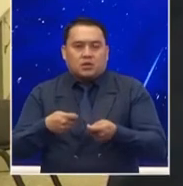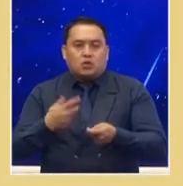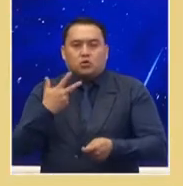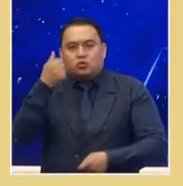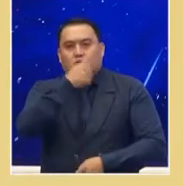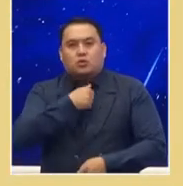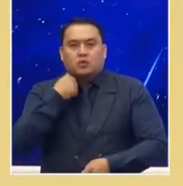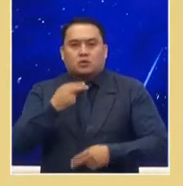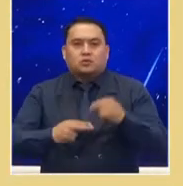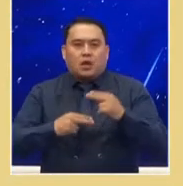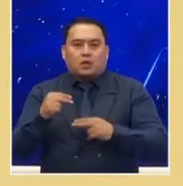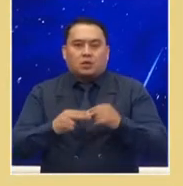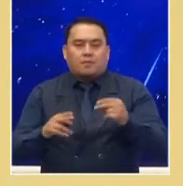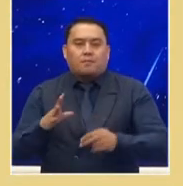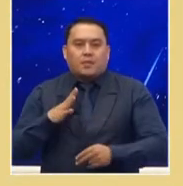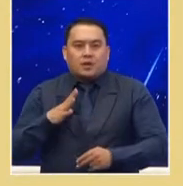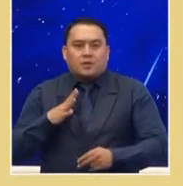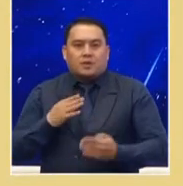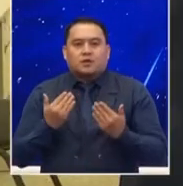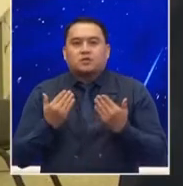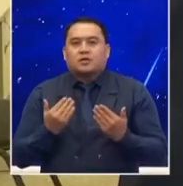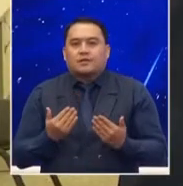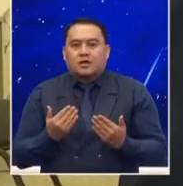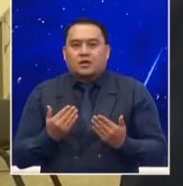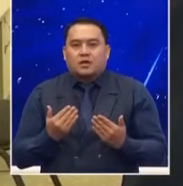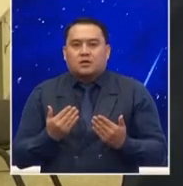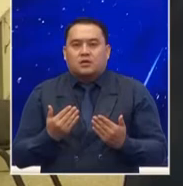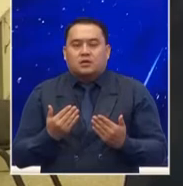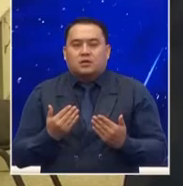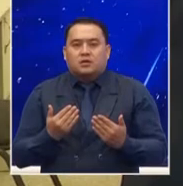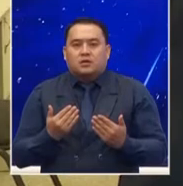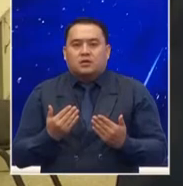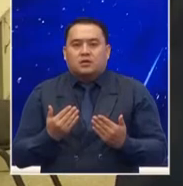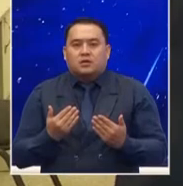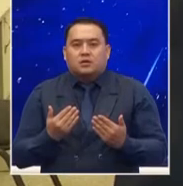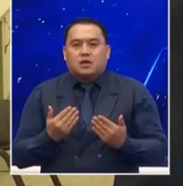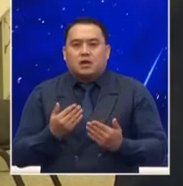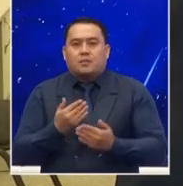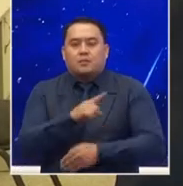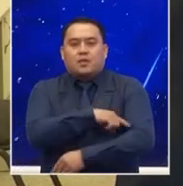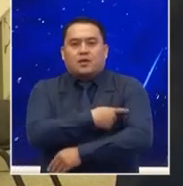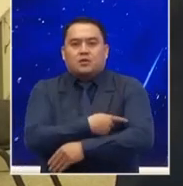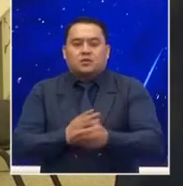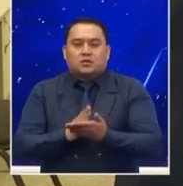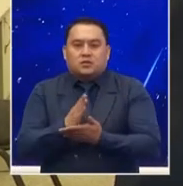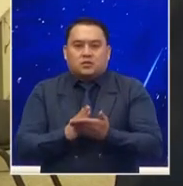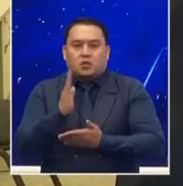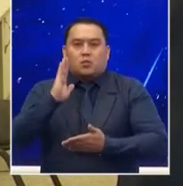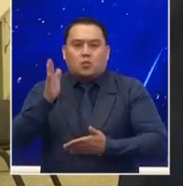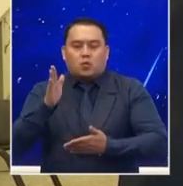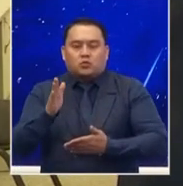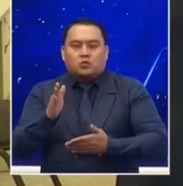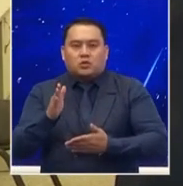бері апшайды салым жатыр облысты. Ертең жақсы бір врачтар, жақсы бір медицина роботиктер шықса, елді